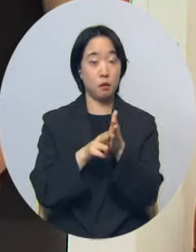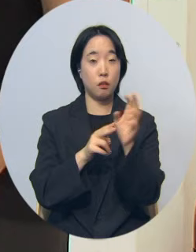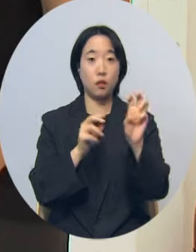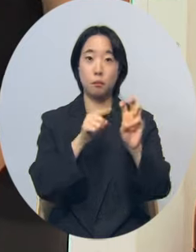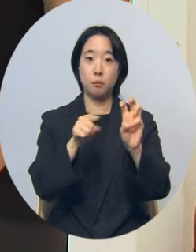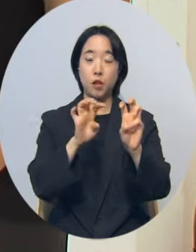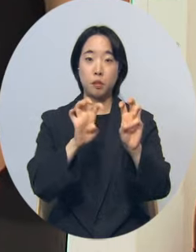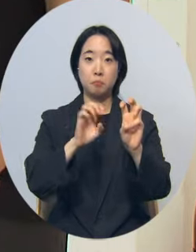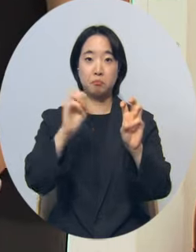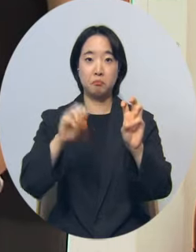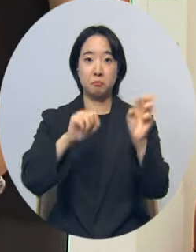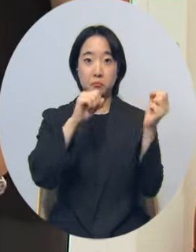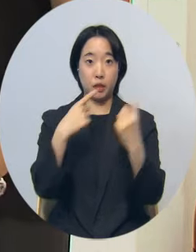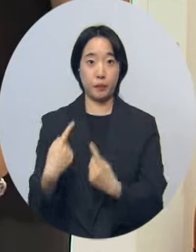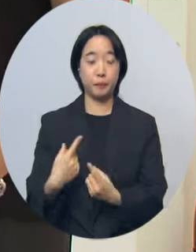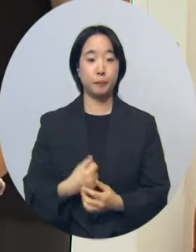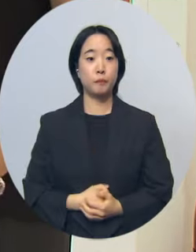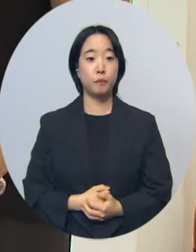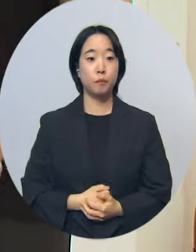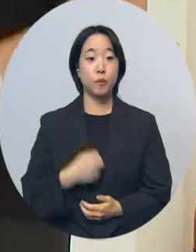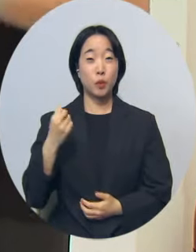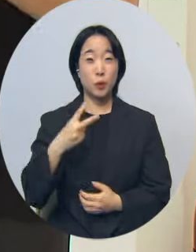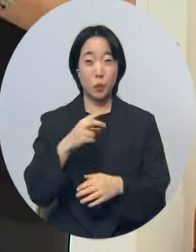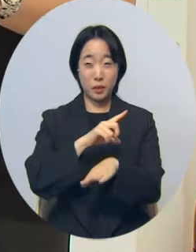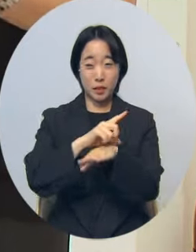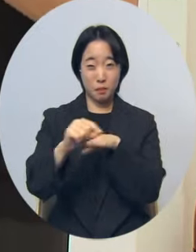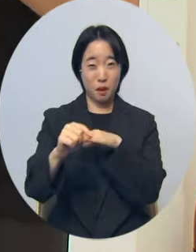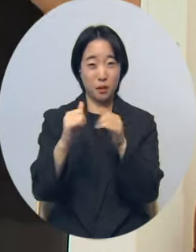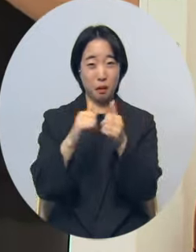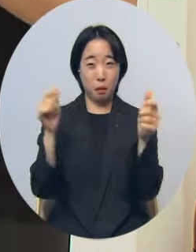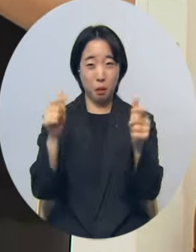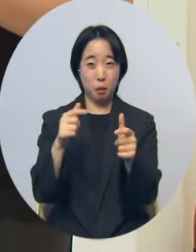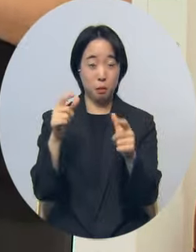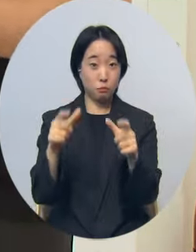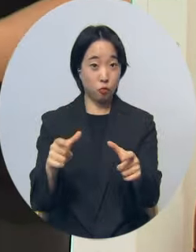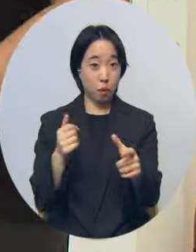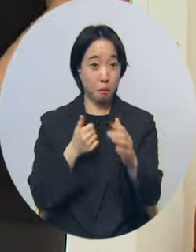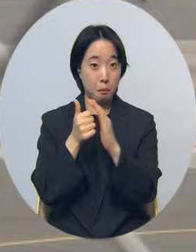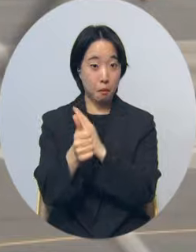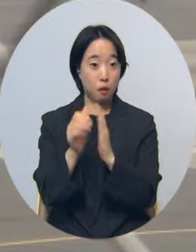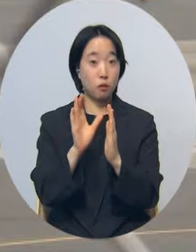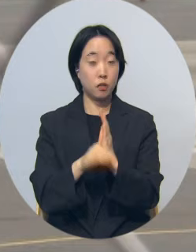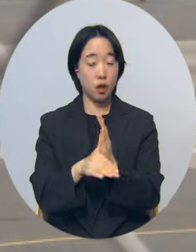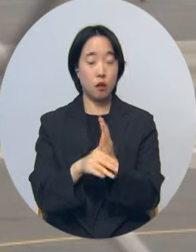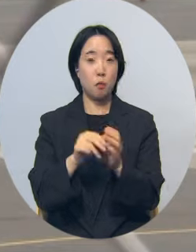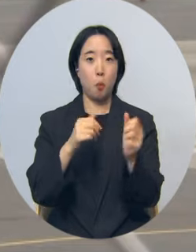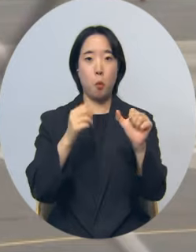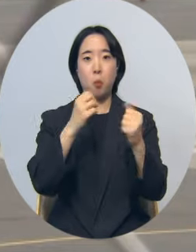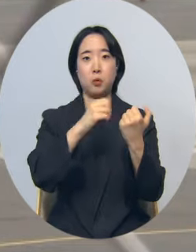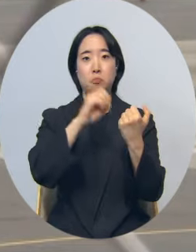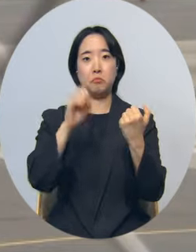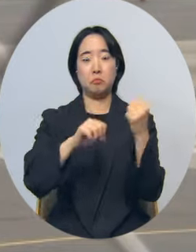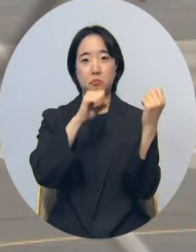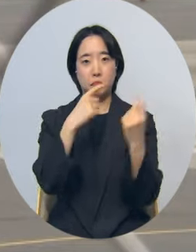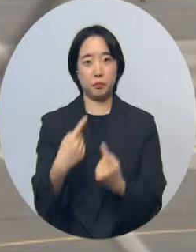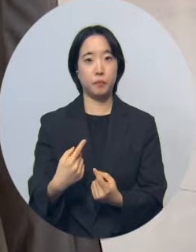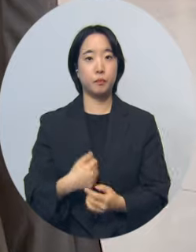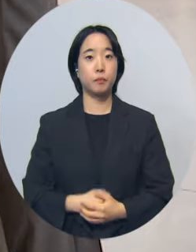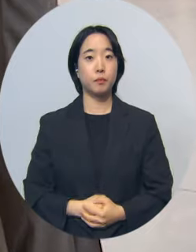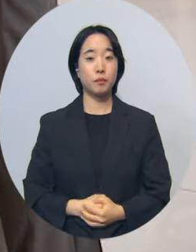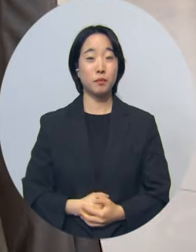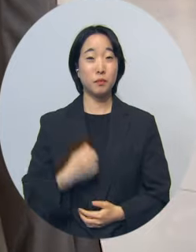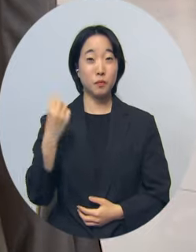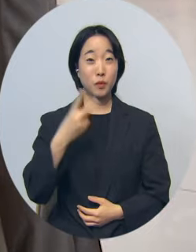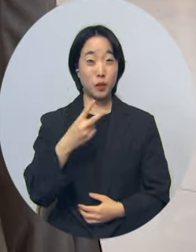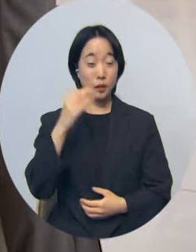인구 감소 지역의 철도 상품을 이용하는 경우엔 요금의 50%까지 할인받게 됩니다. 추석 연휴 기간 국내선을 이용하는 고객에